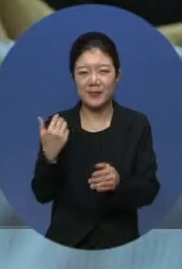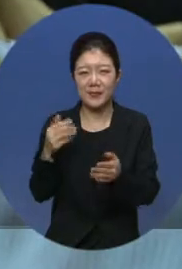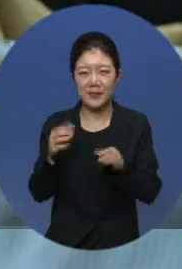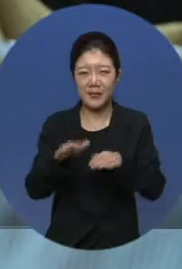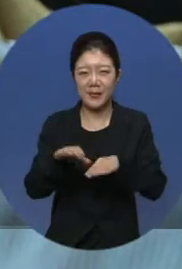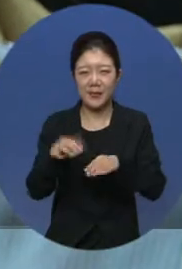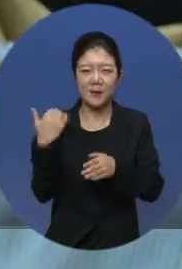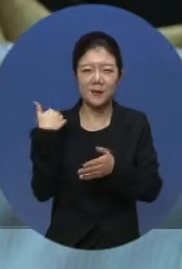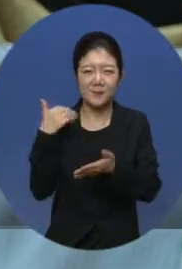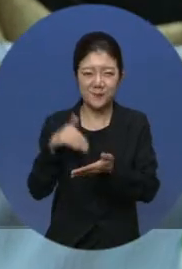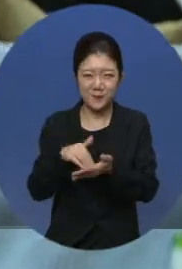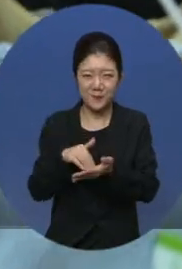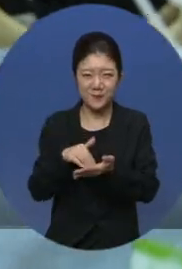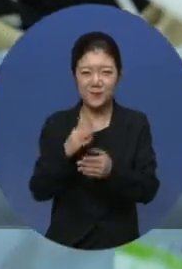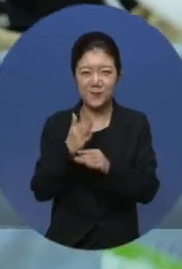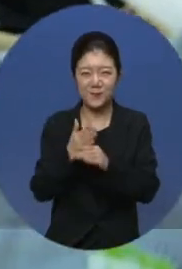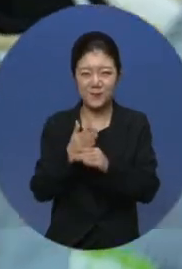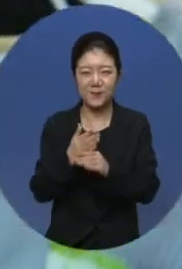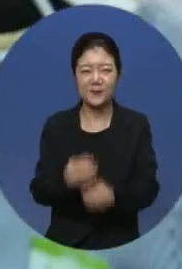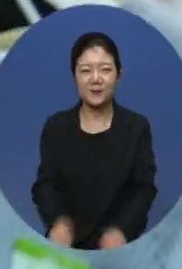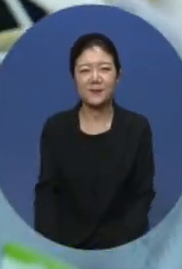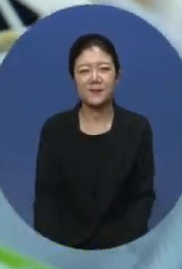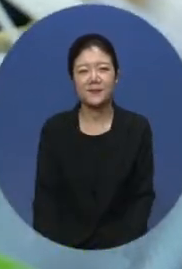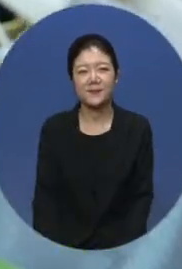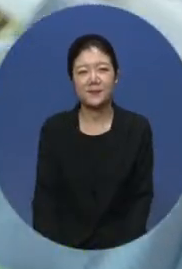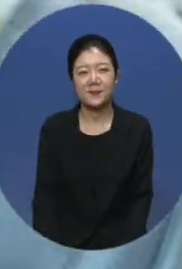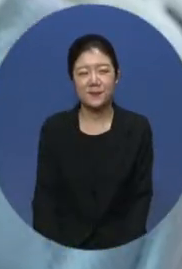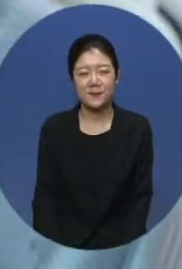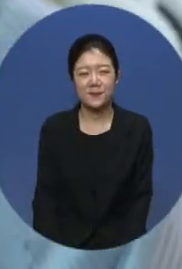찾아서 넣으면 돼요. 아, 좋아, 직원들이.